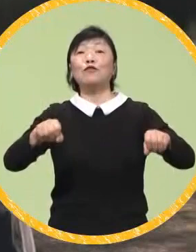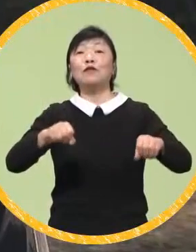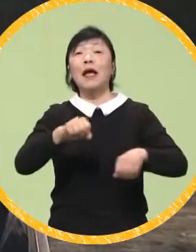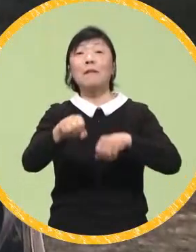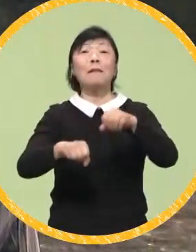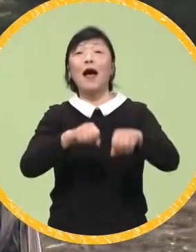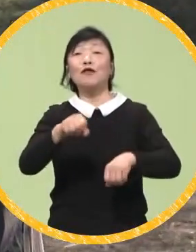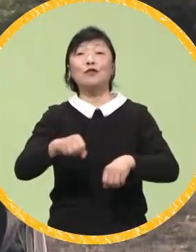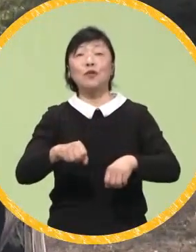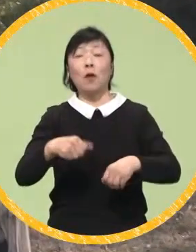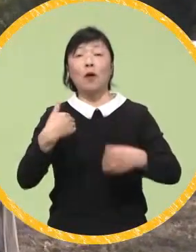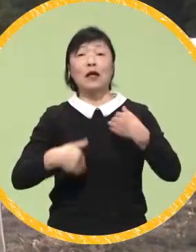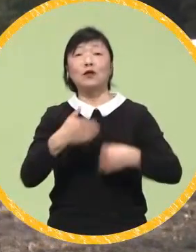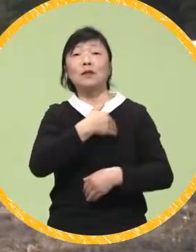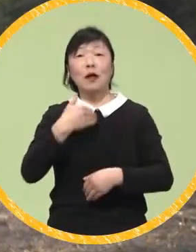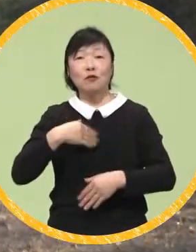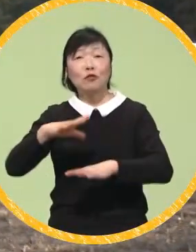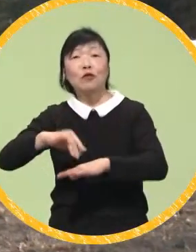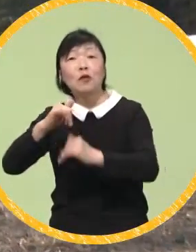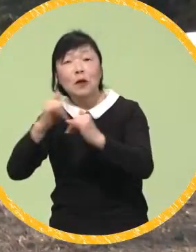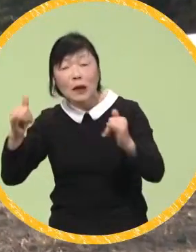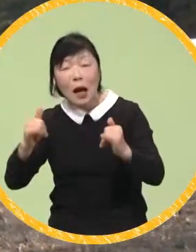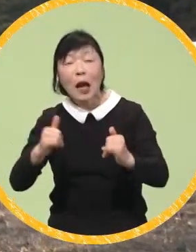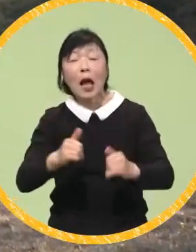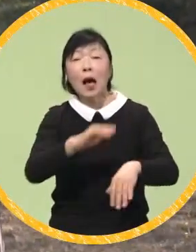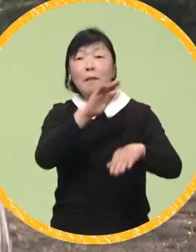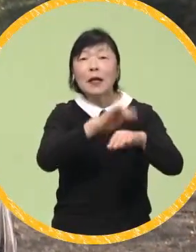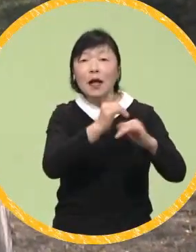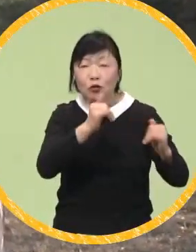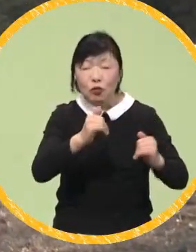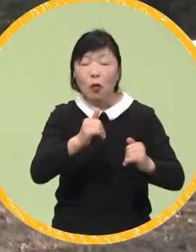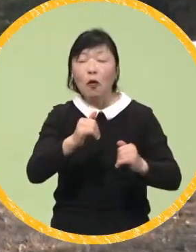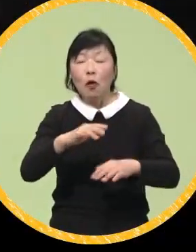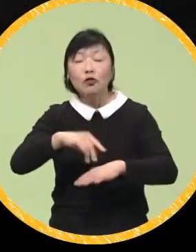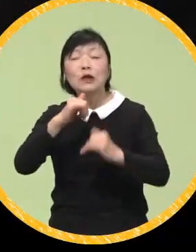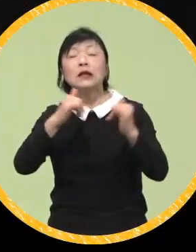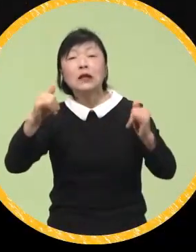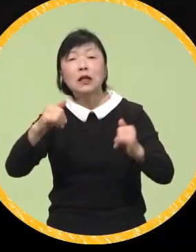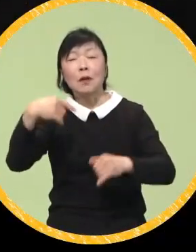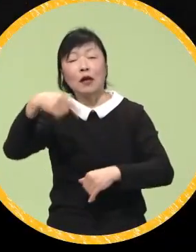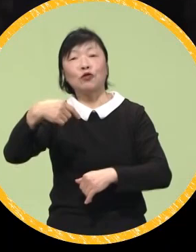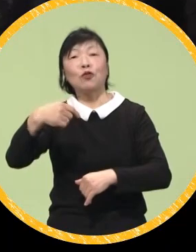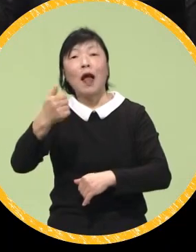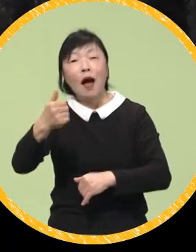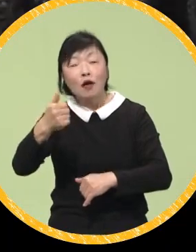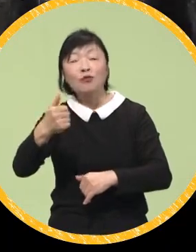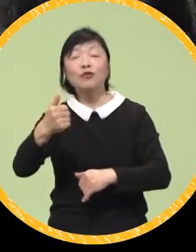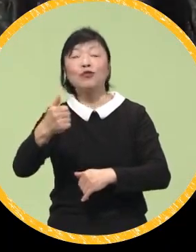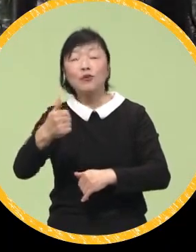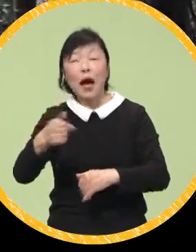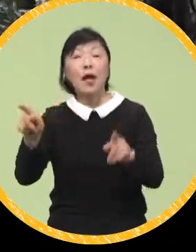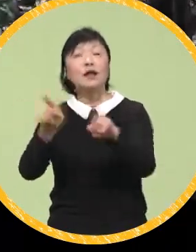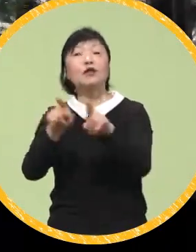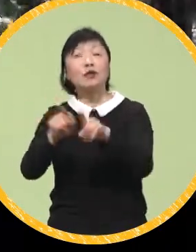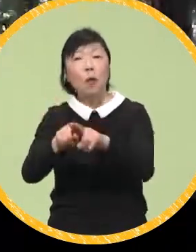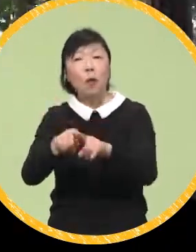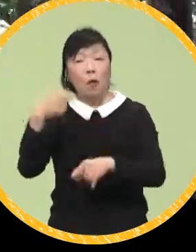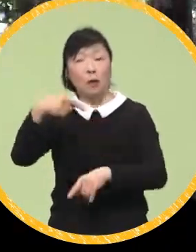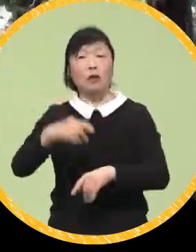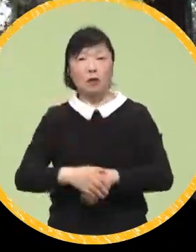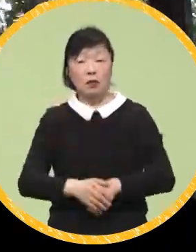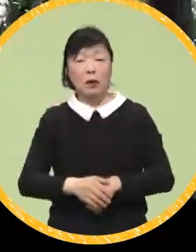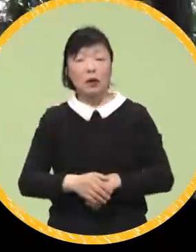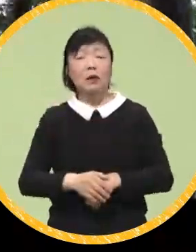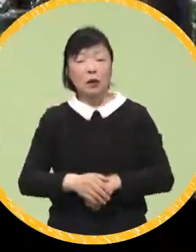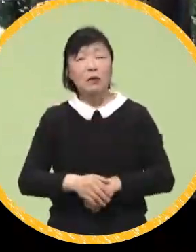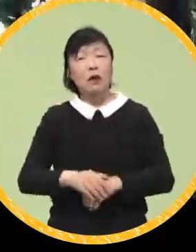楽しめるように初心者からインストラクターがついてノウハウを教えると首都圏のこのあたりでは何点バイクの工数